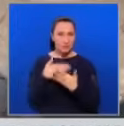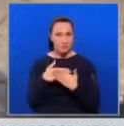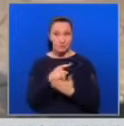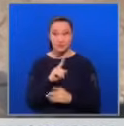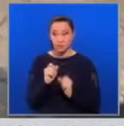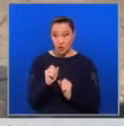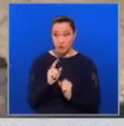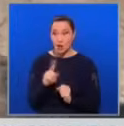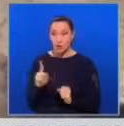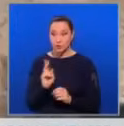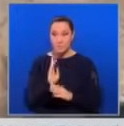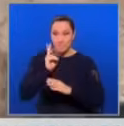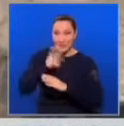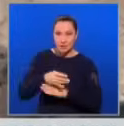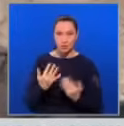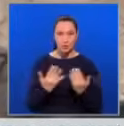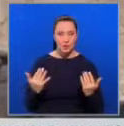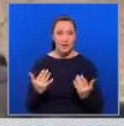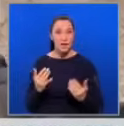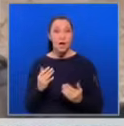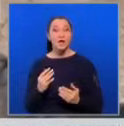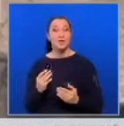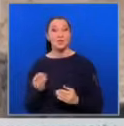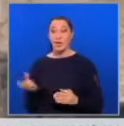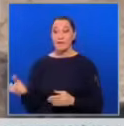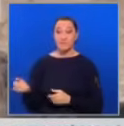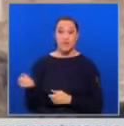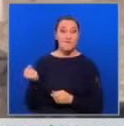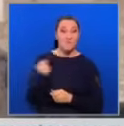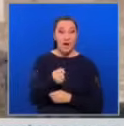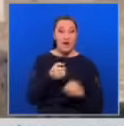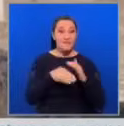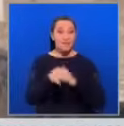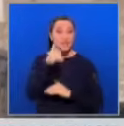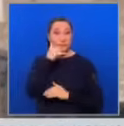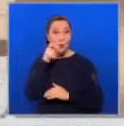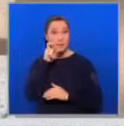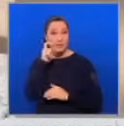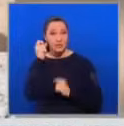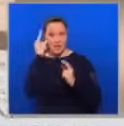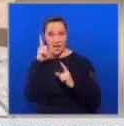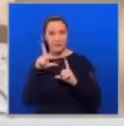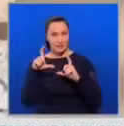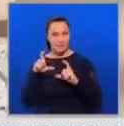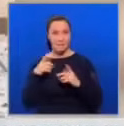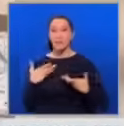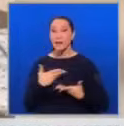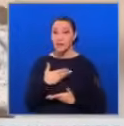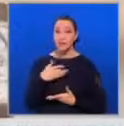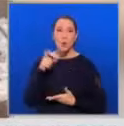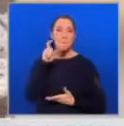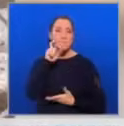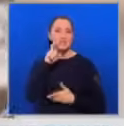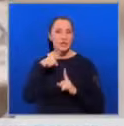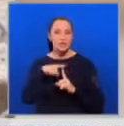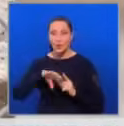прескочи оградата и ще вкара телефона си вътре при мечките с идеята да ги снима най-любопитното мече тишо